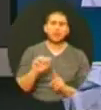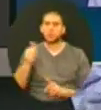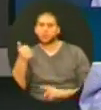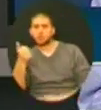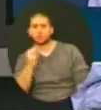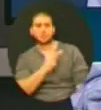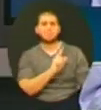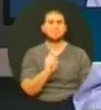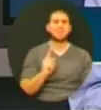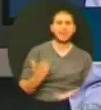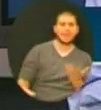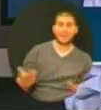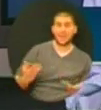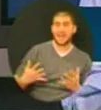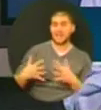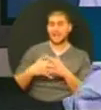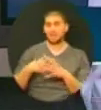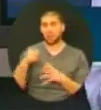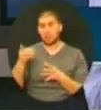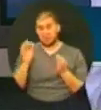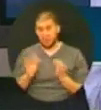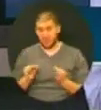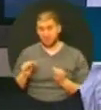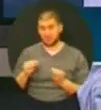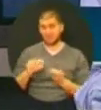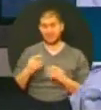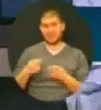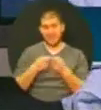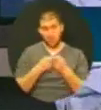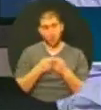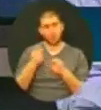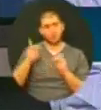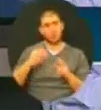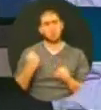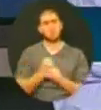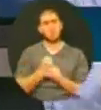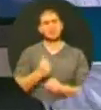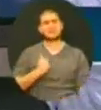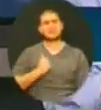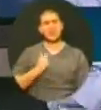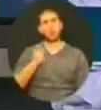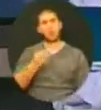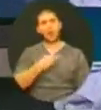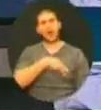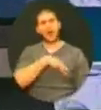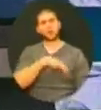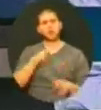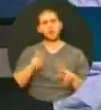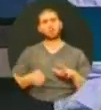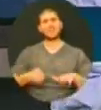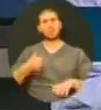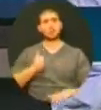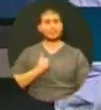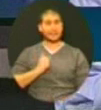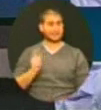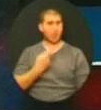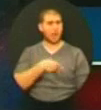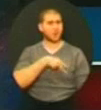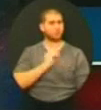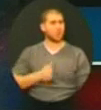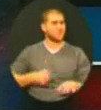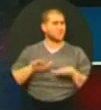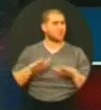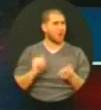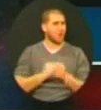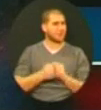ותרנגולת, וזה שהקבינט, שהוא באמת הגוף שתחתיו פועל צה"ל, שהאחריות עליו לנהל את צה"ל, זה לא אחריות של ראש הממשלה